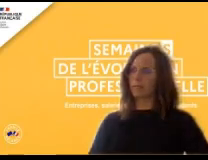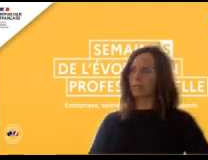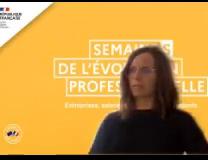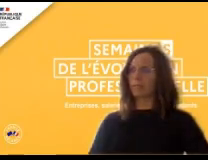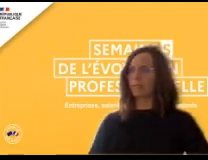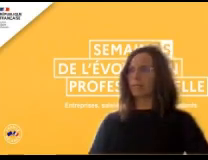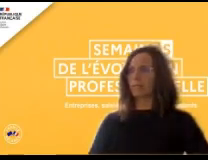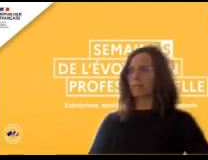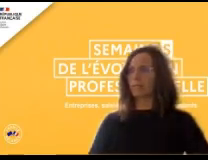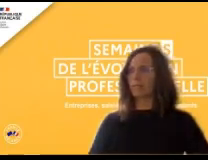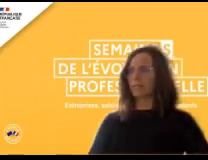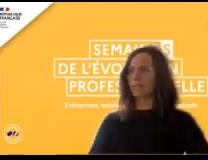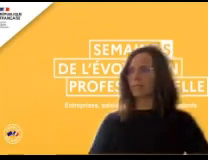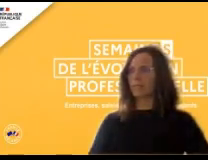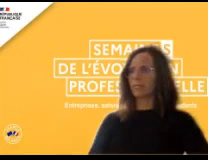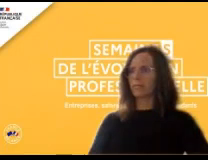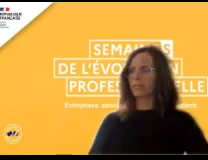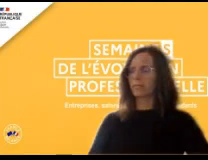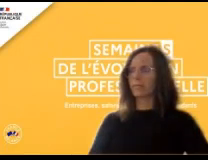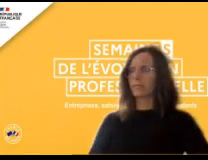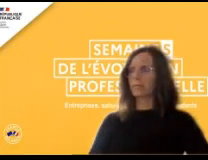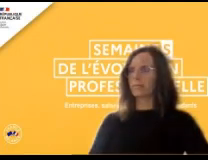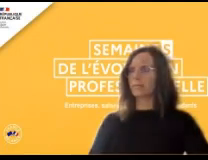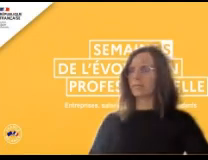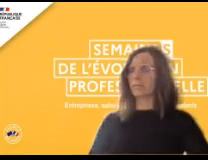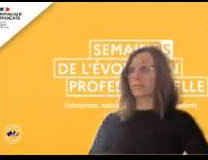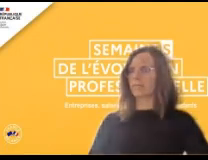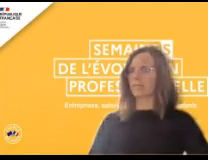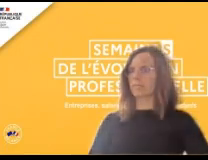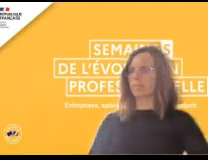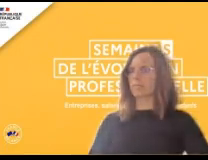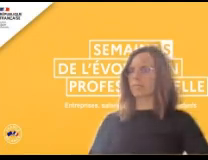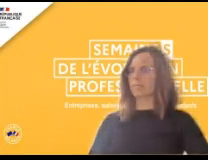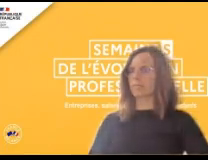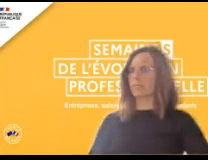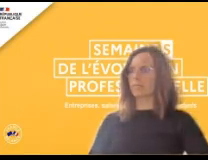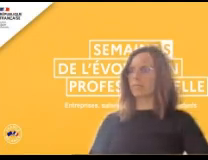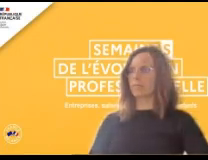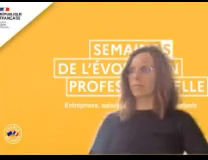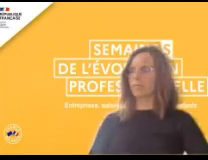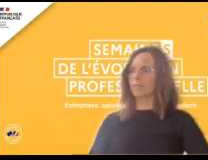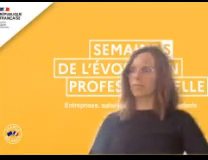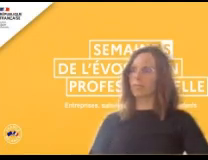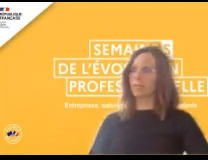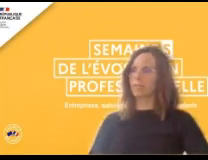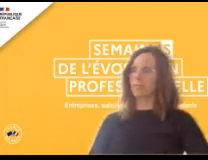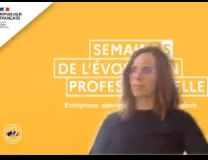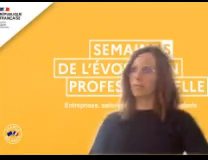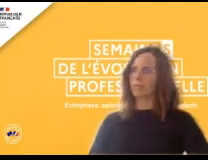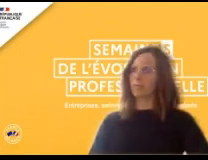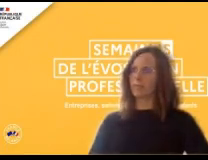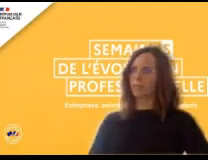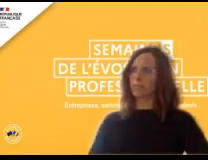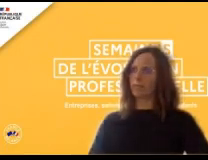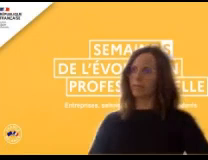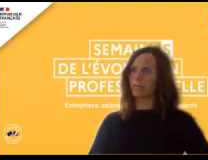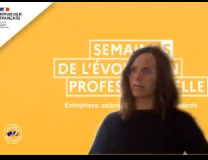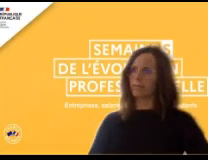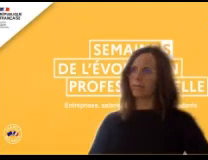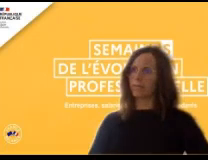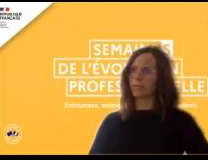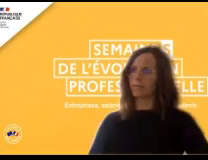ce premier dispositif qui est né de la loi Avenir professionnel, il s'agit de favoriser le changement de